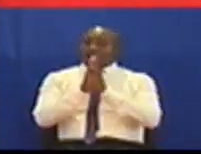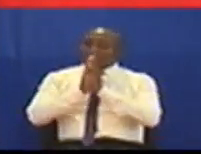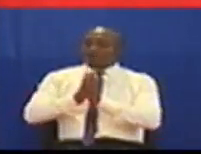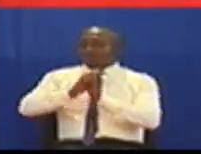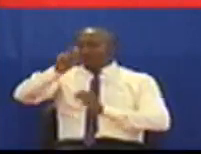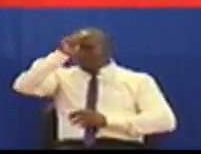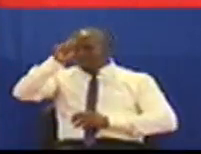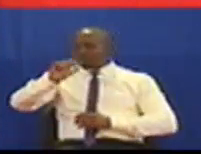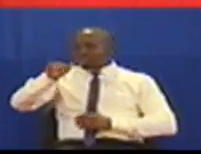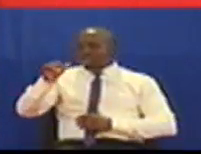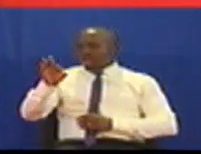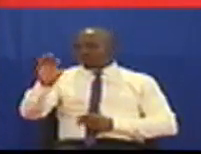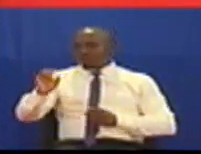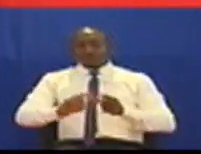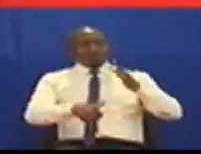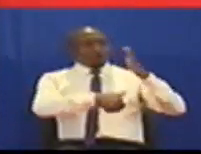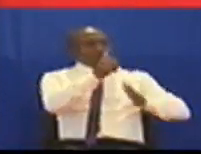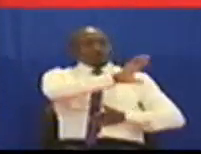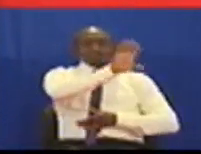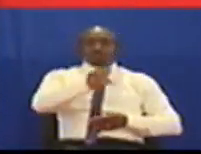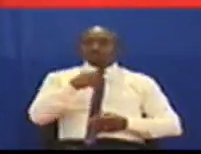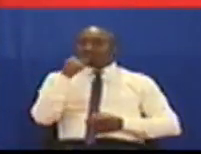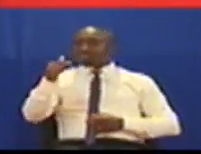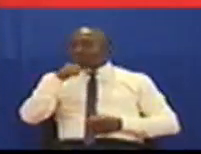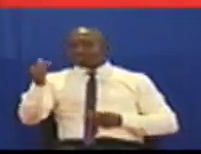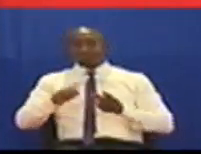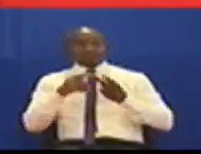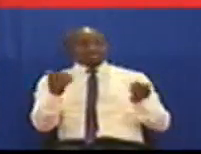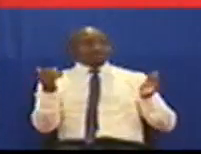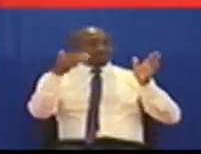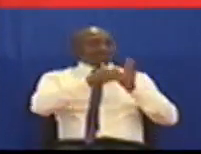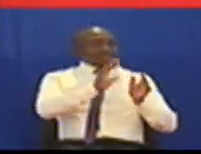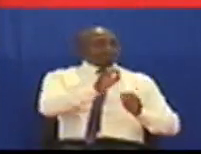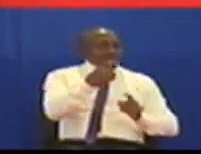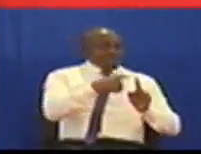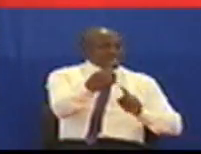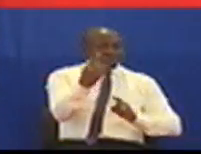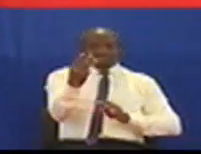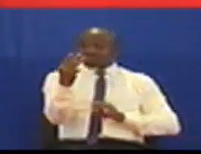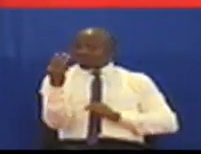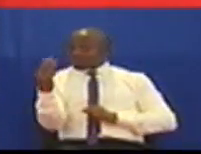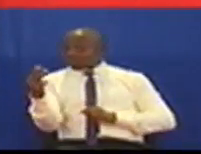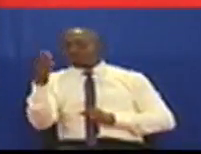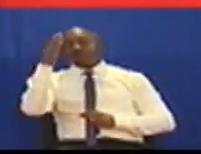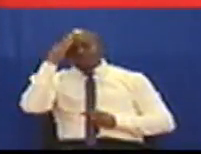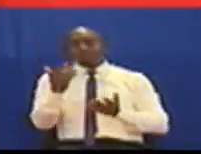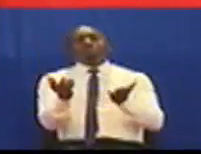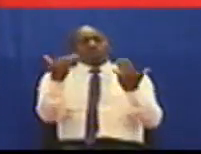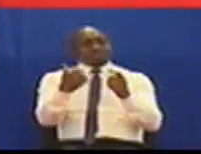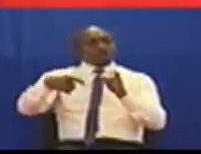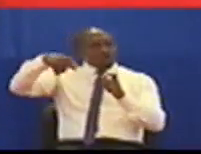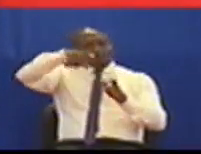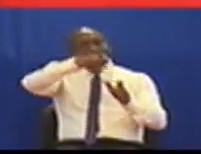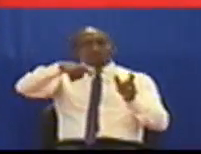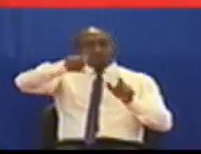Jafo na uongozi mzima wa TAMISEMI, mmefikia 1233, tunajua mnaweza kufanya zaidi